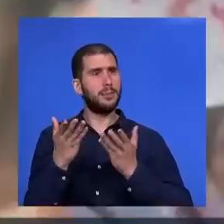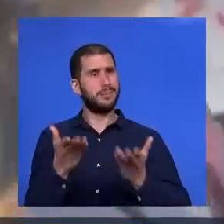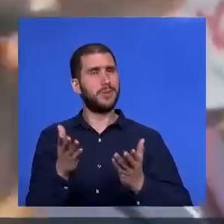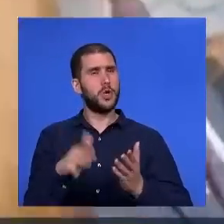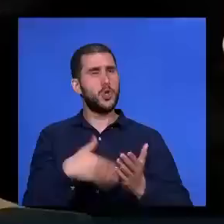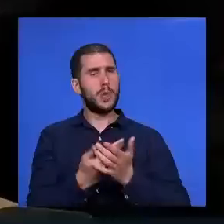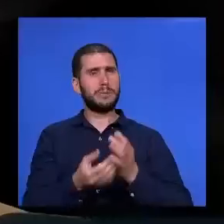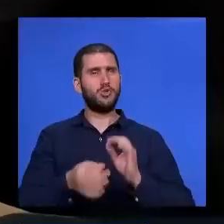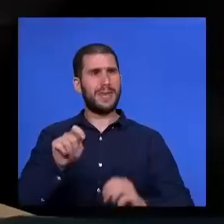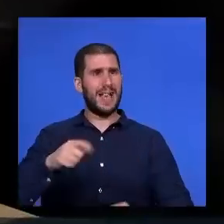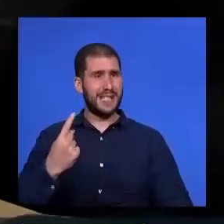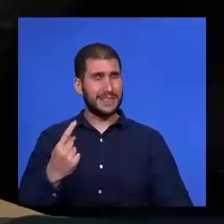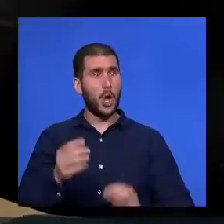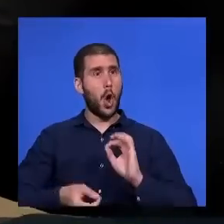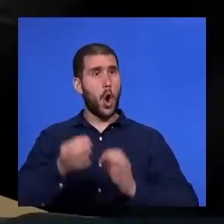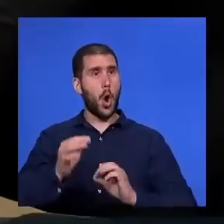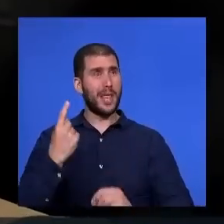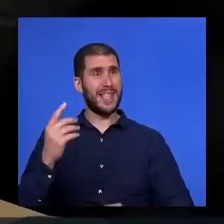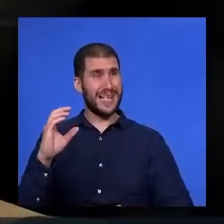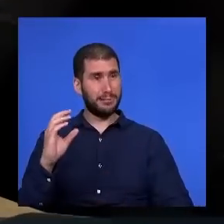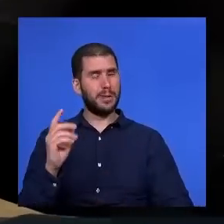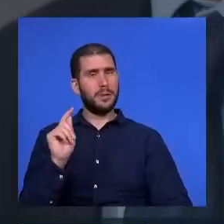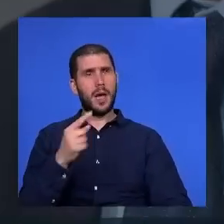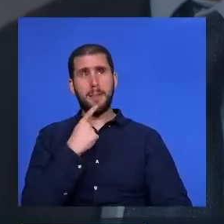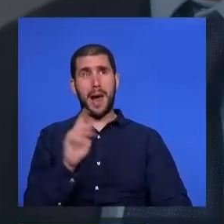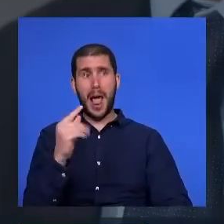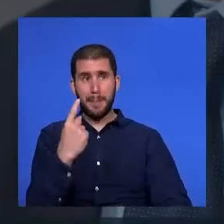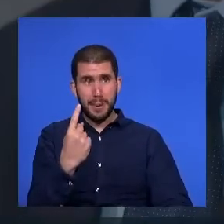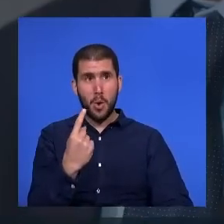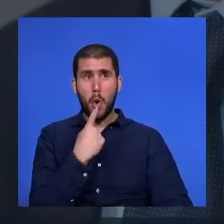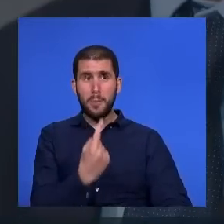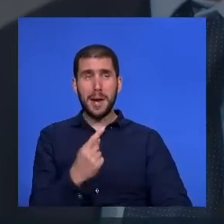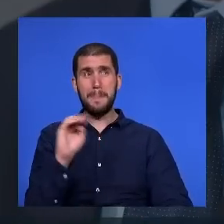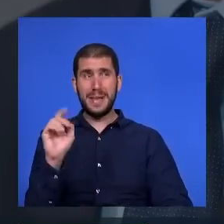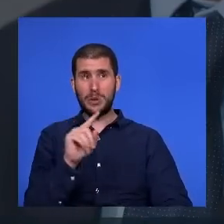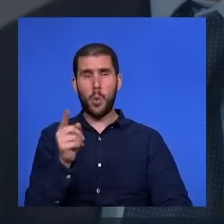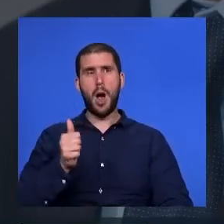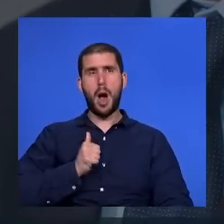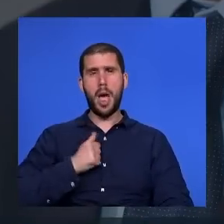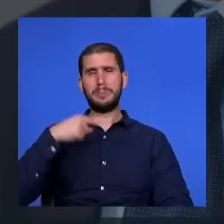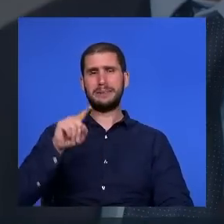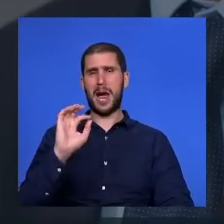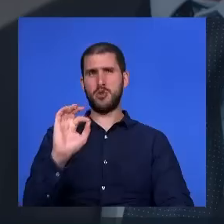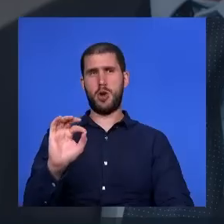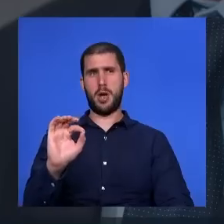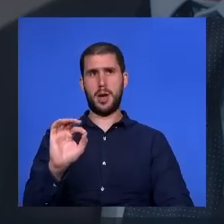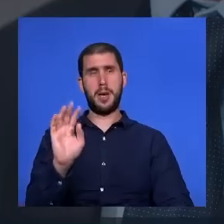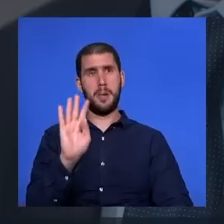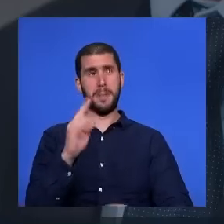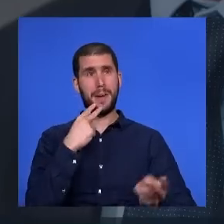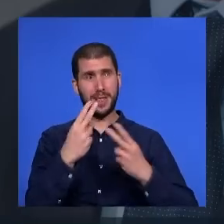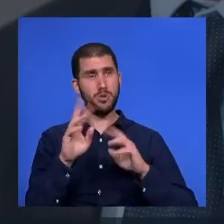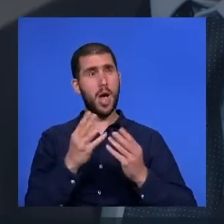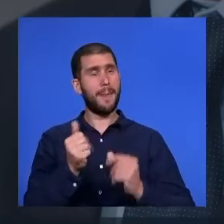המשפטי לכנסת. עורך הדין מטעם כספית התייח בנתניהו, אומרים שמיקי זוהר הוא חייל מספר אחת שלך. נתניהו השיב, יש